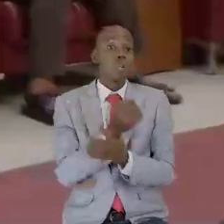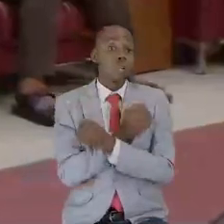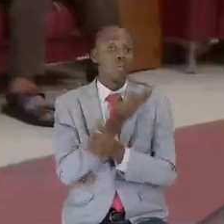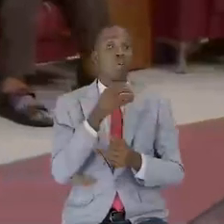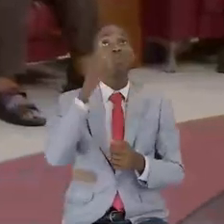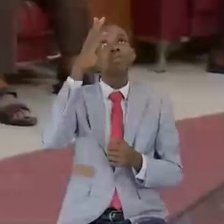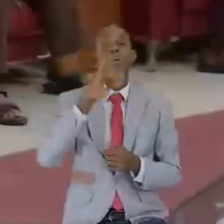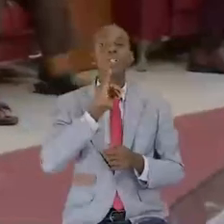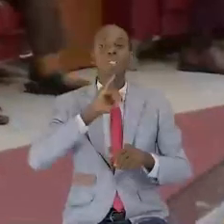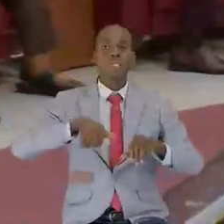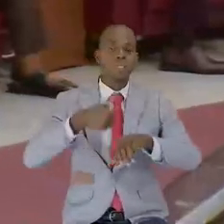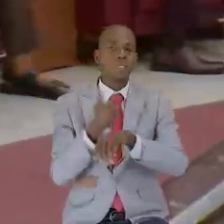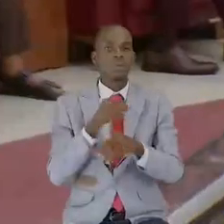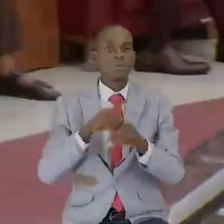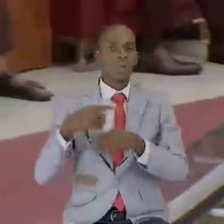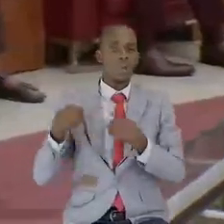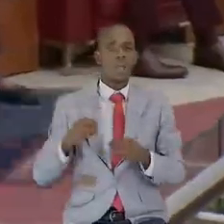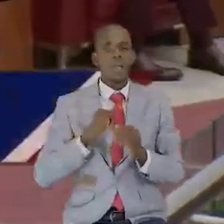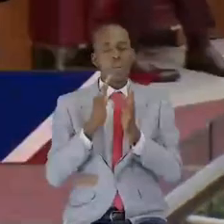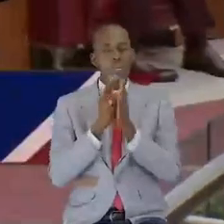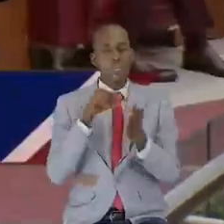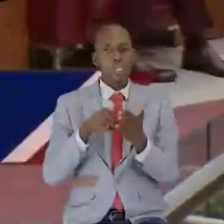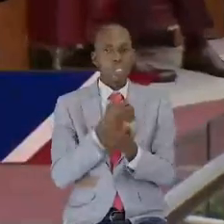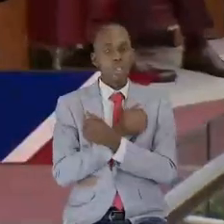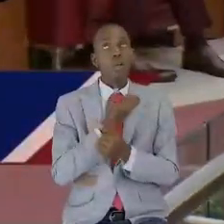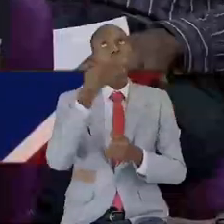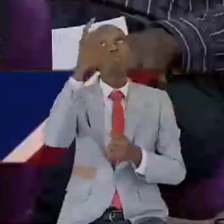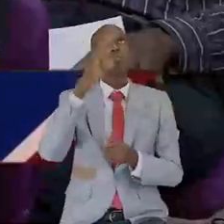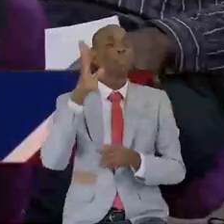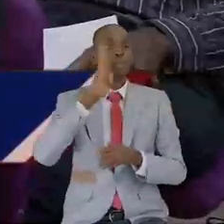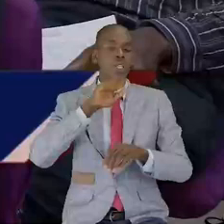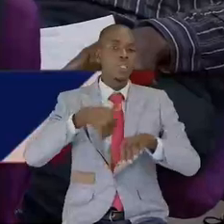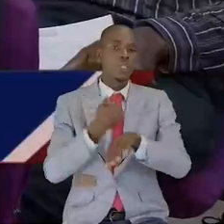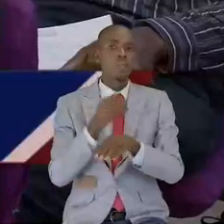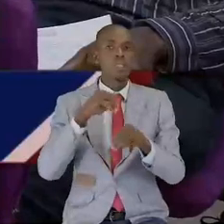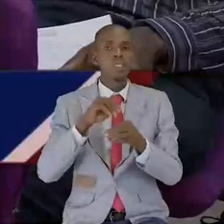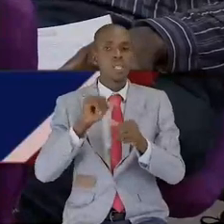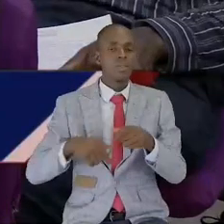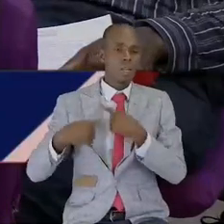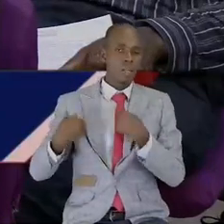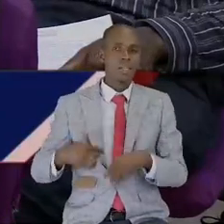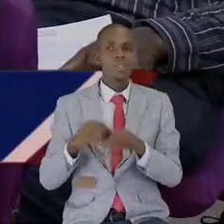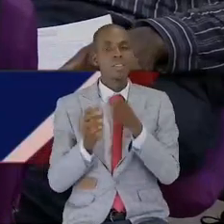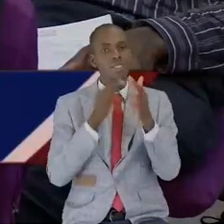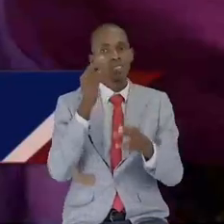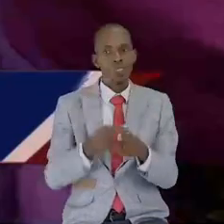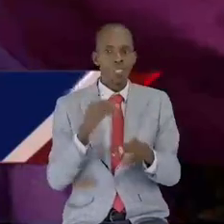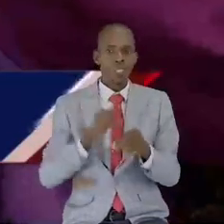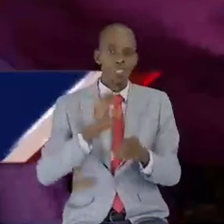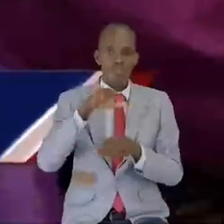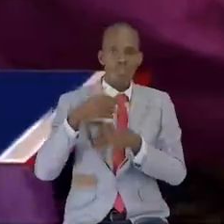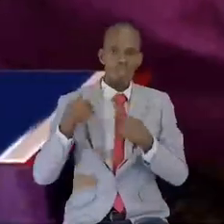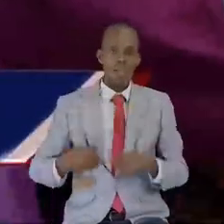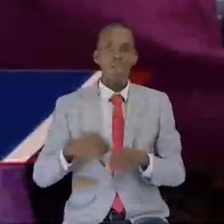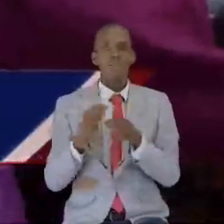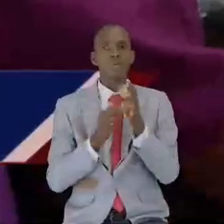amour soit affermi et établi dans le cœur de chacun au nom de Jésus. Dans votre cœur. J'ai